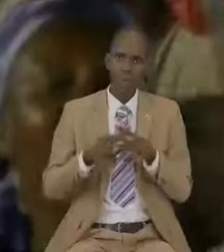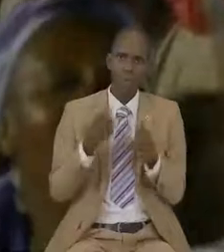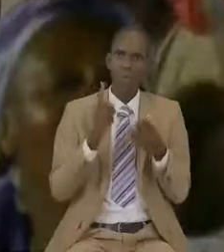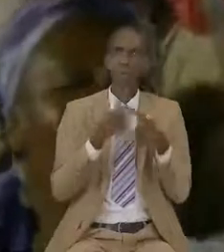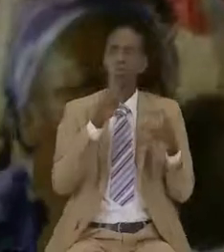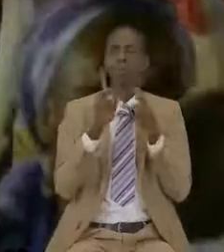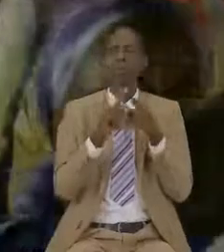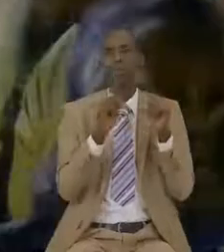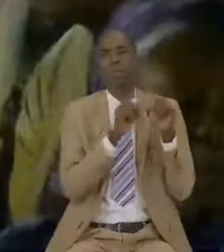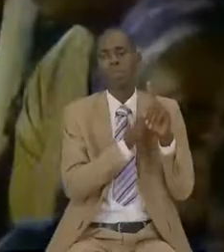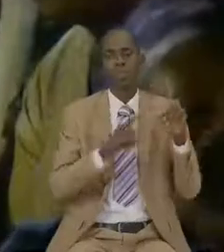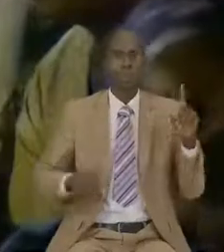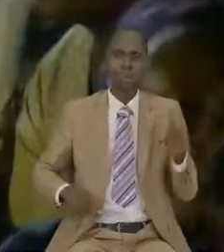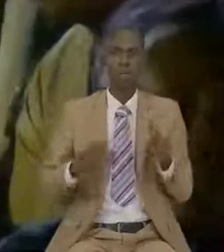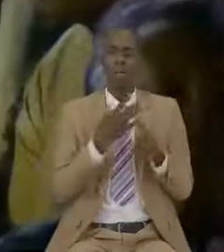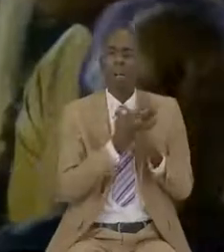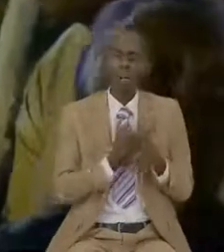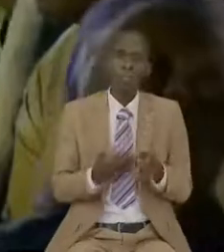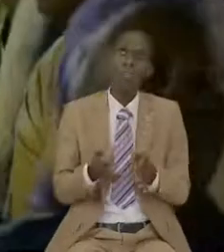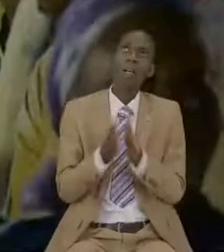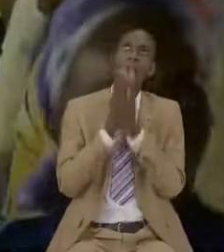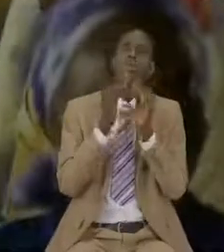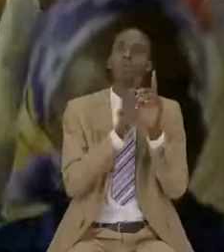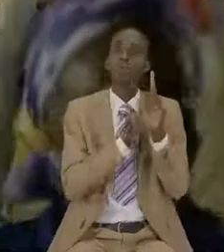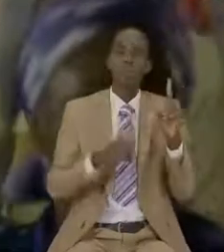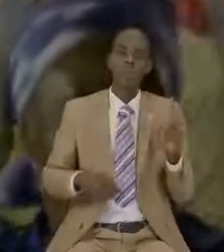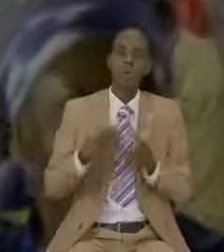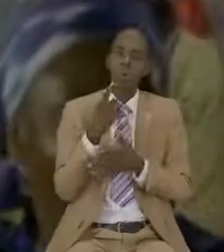Faisons-le rapidement pour permettre aux serviteurs de Dieu de venir